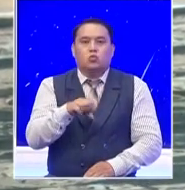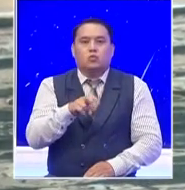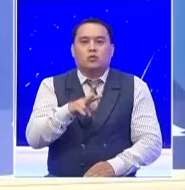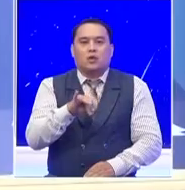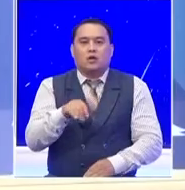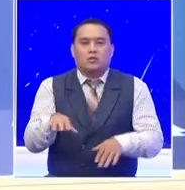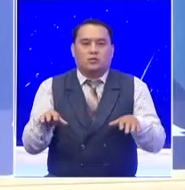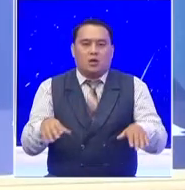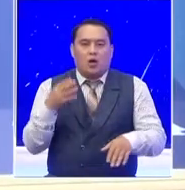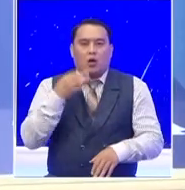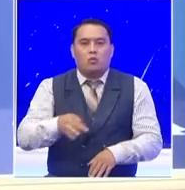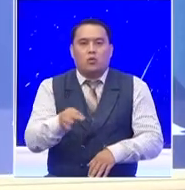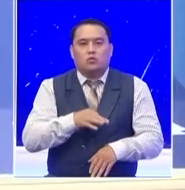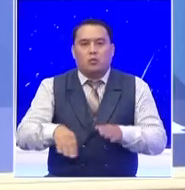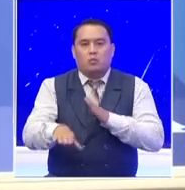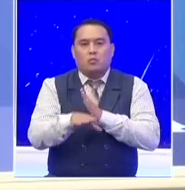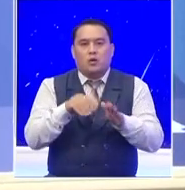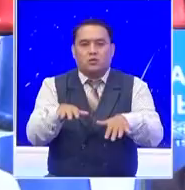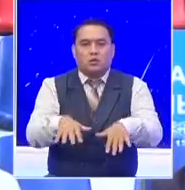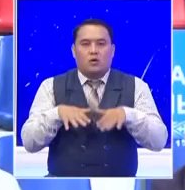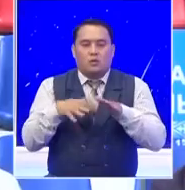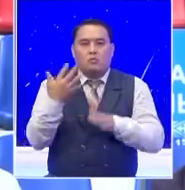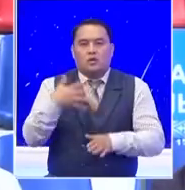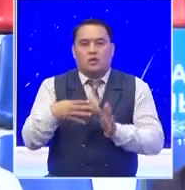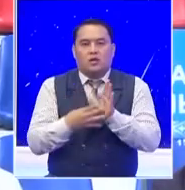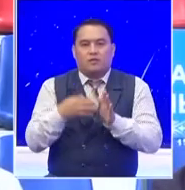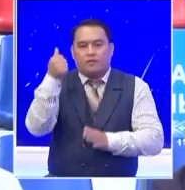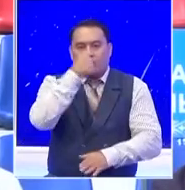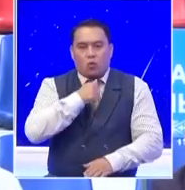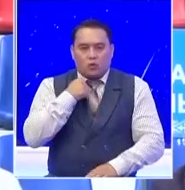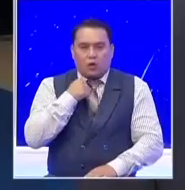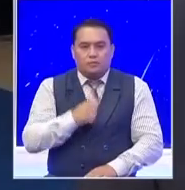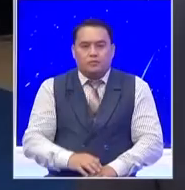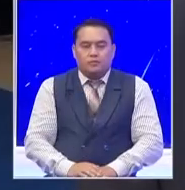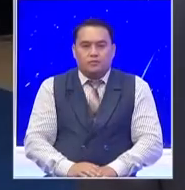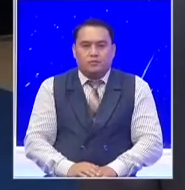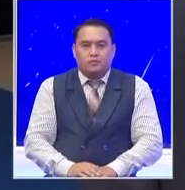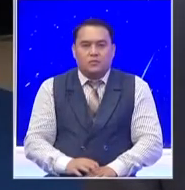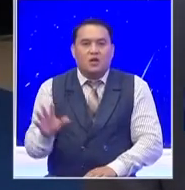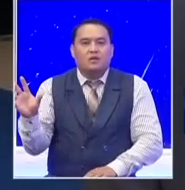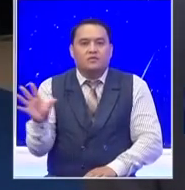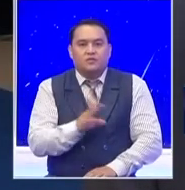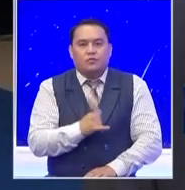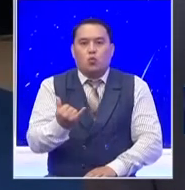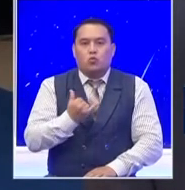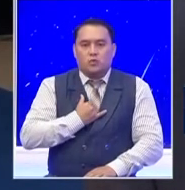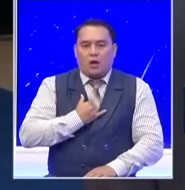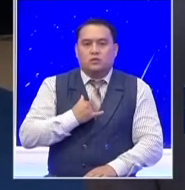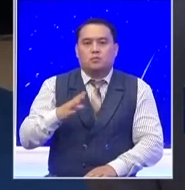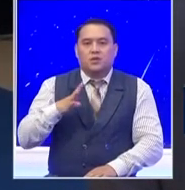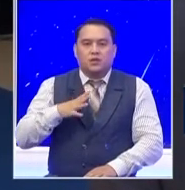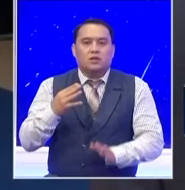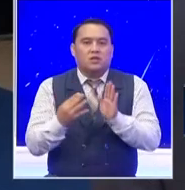Дюсембинов, секретарь Алматинского областного маслихата 1959 года рождения. Всего у нас было 9